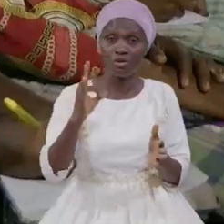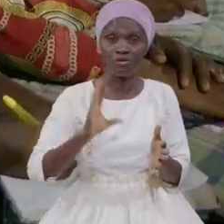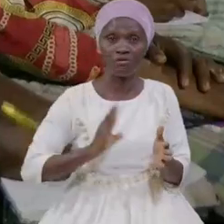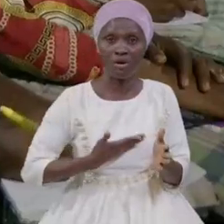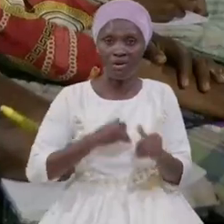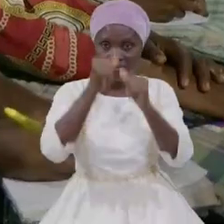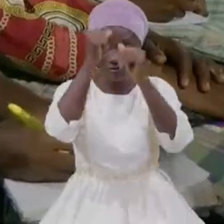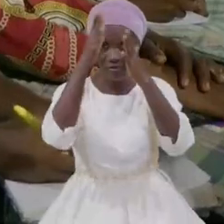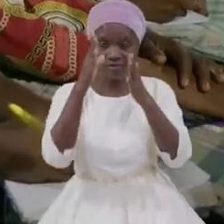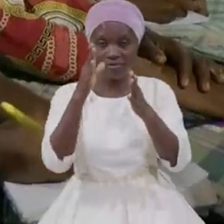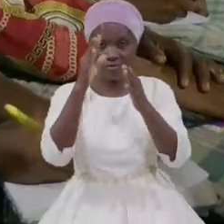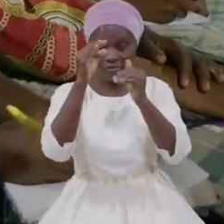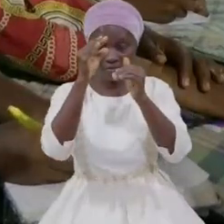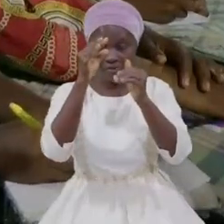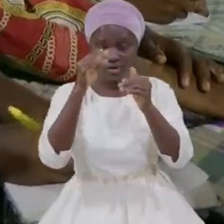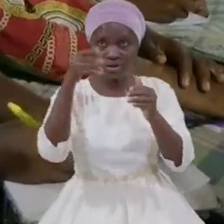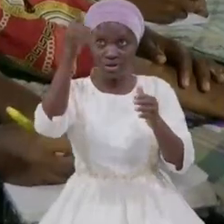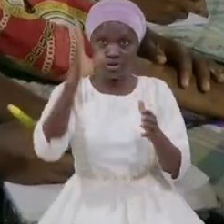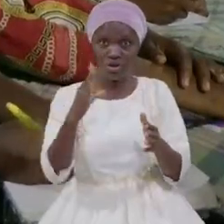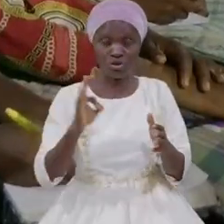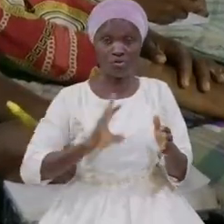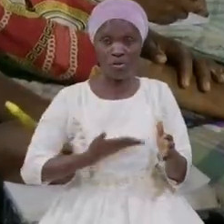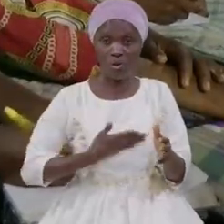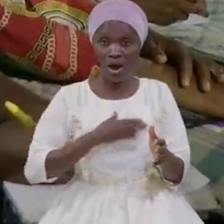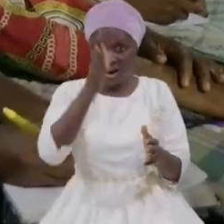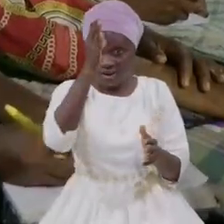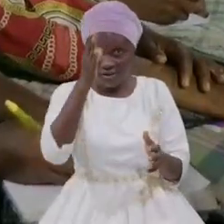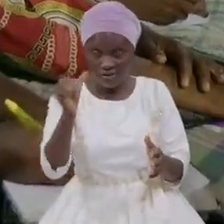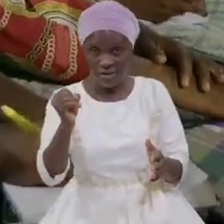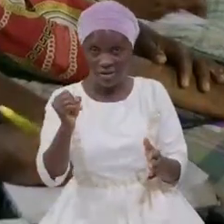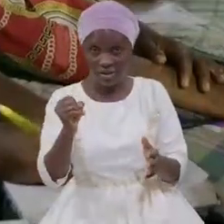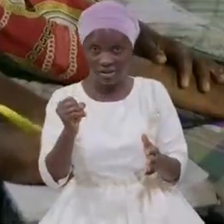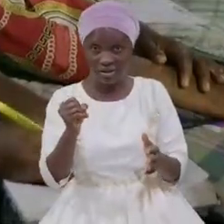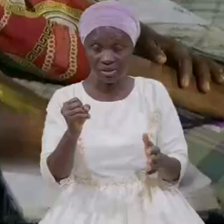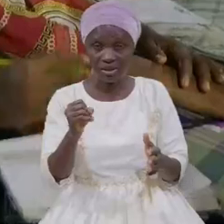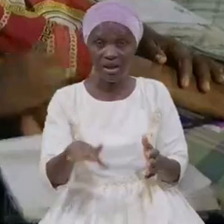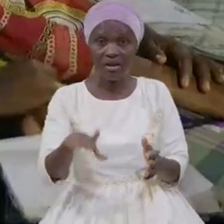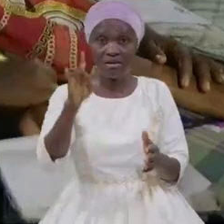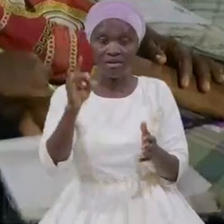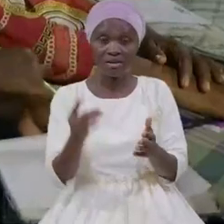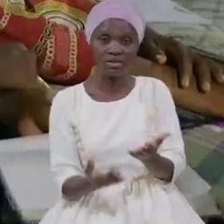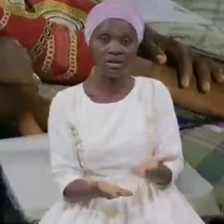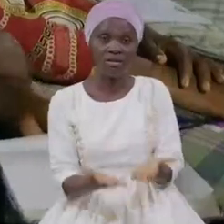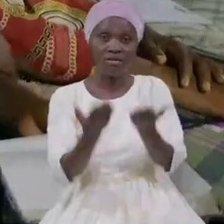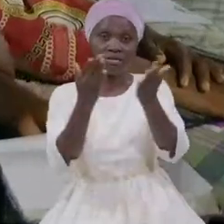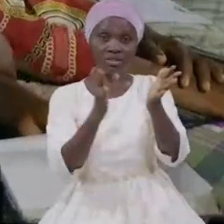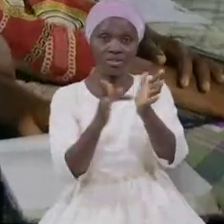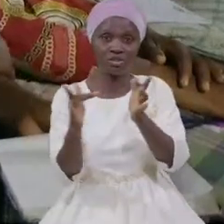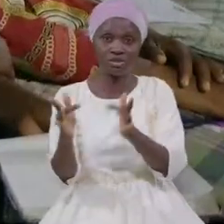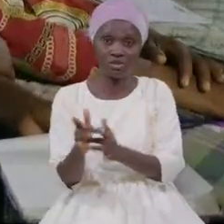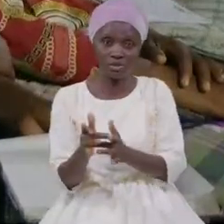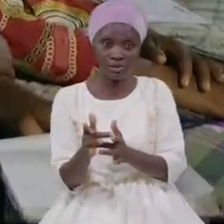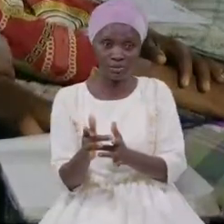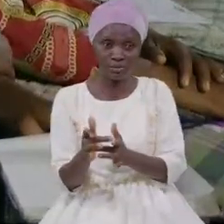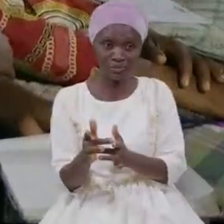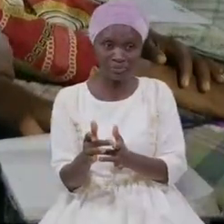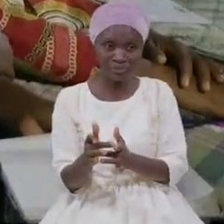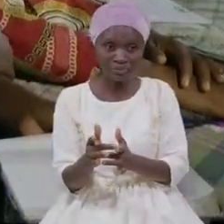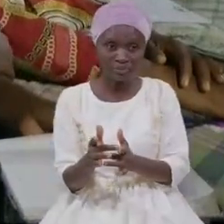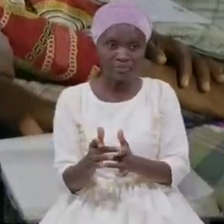ressuscité Jésus que vous avez tué en le pendant au